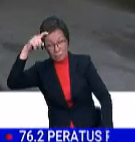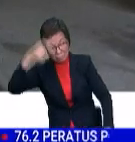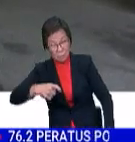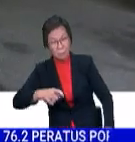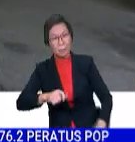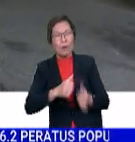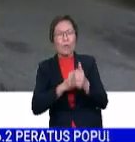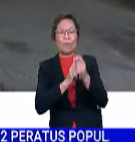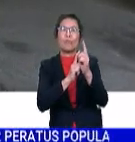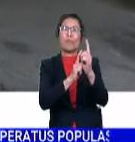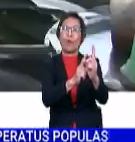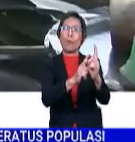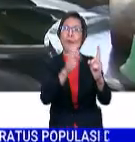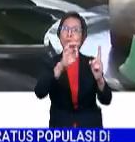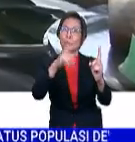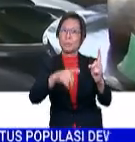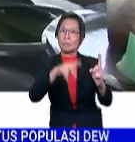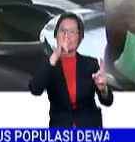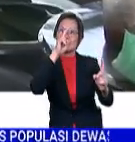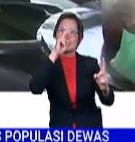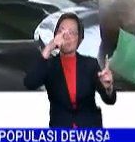kena amalkan SOP yang ketatlah.